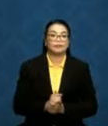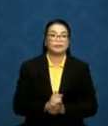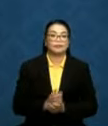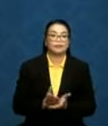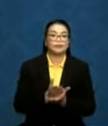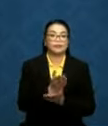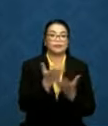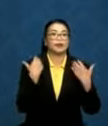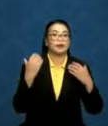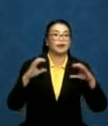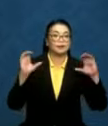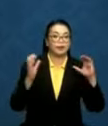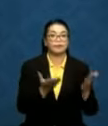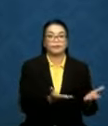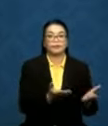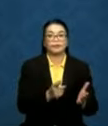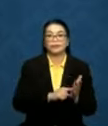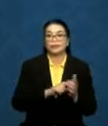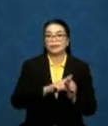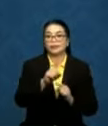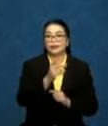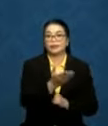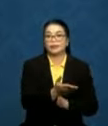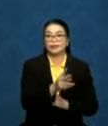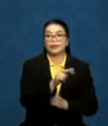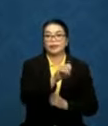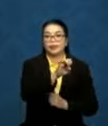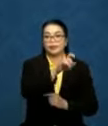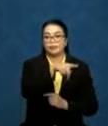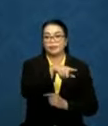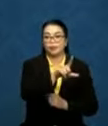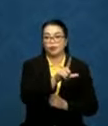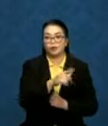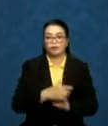จากฝ่ายรัฐบาลนะครับเชิญท่านแรกครับท่านนิพนธ์คนขยัน